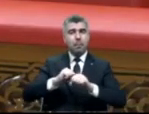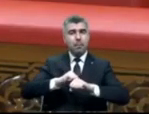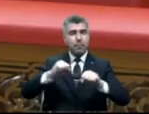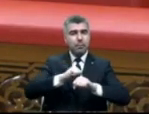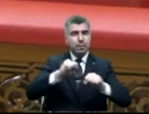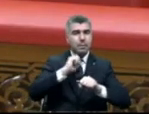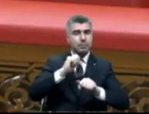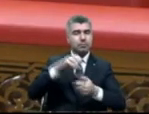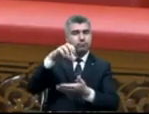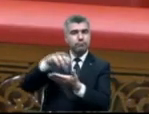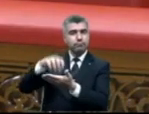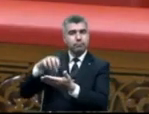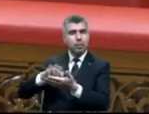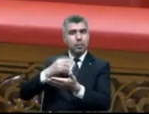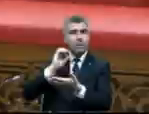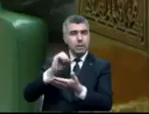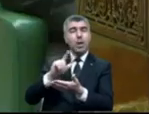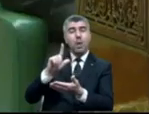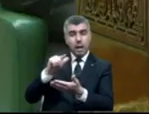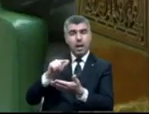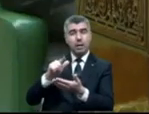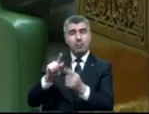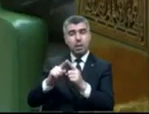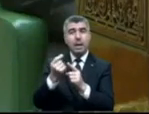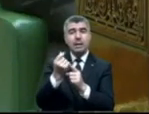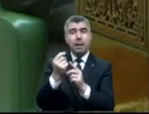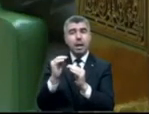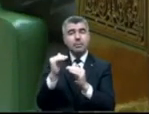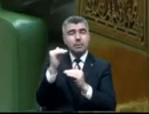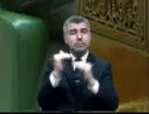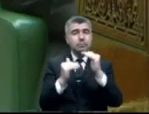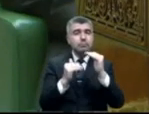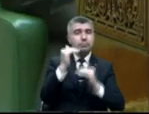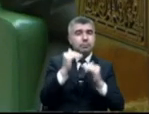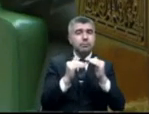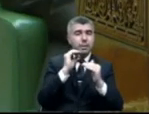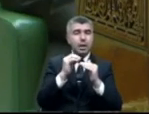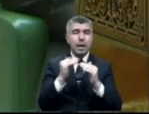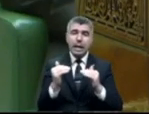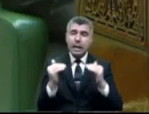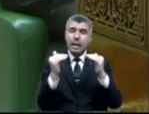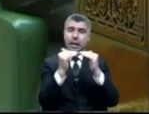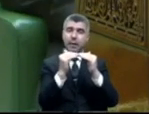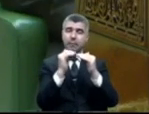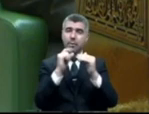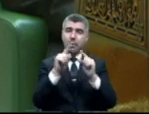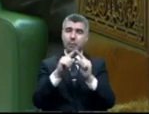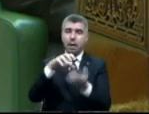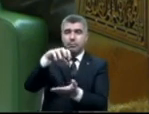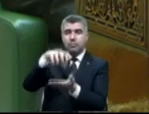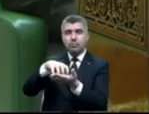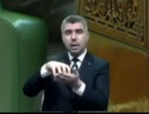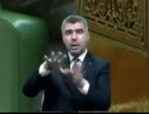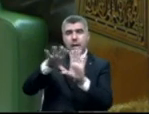ذات الوحدات الصغيرة والمتوسطة القدرة لها أسعار منافسة وزمن بنائها معقول مقارنة مع محطات الطاقة